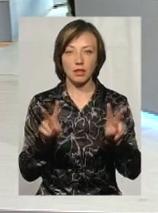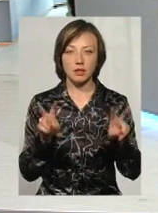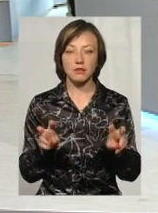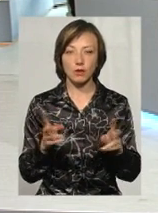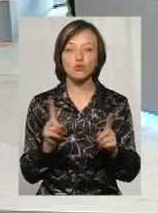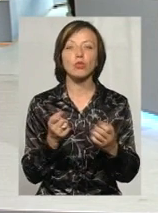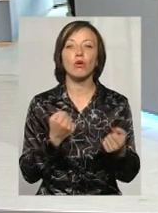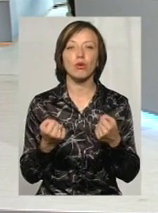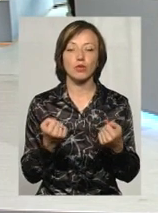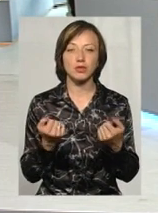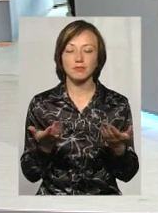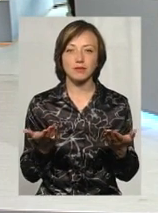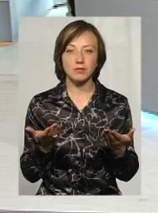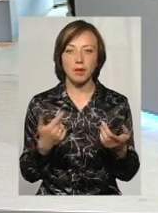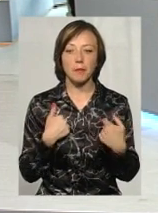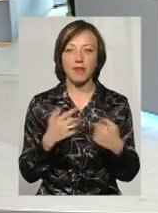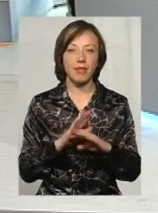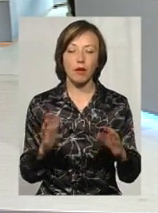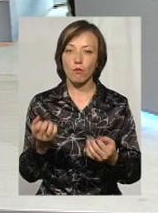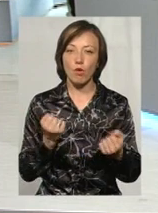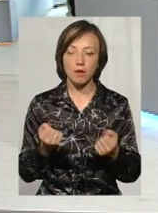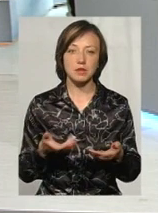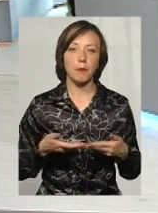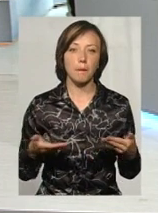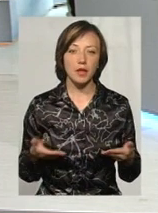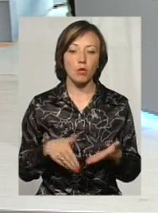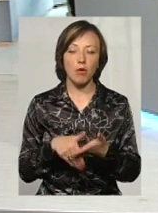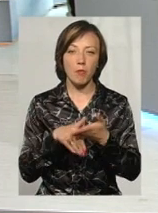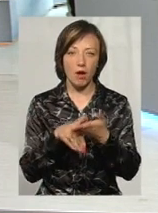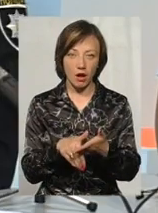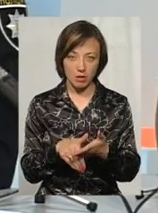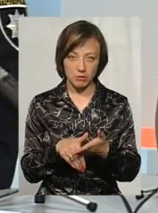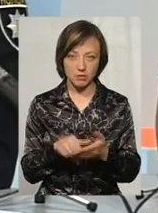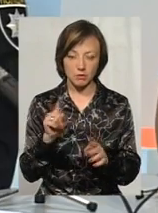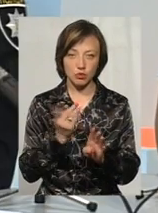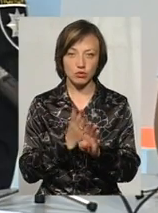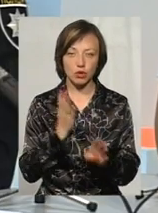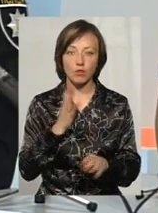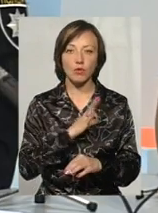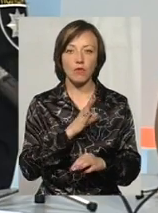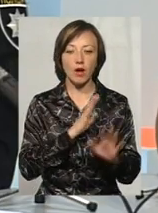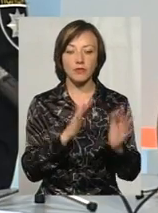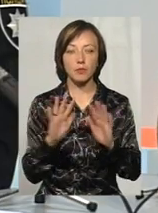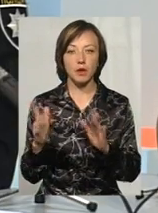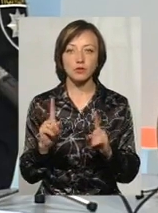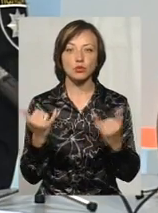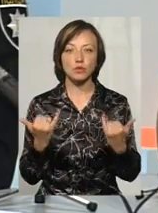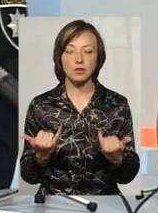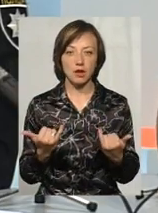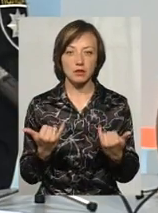значить боротися. Ми не боремося, ми допомагаємо, перш за все. Тобто бувають навіть випадки, що зараз